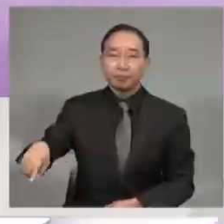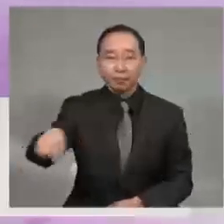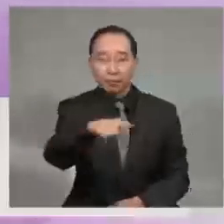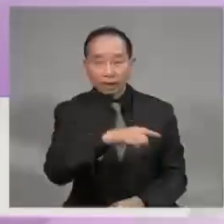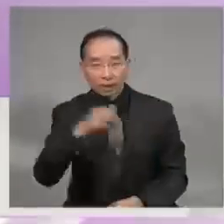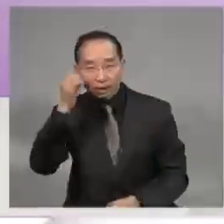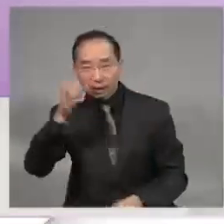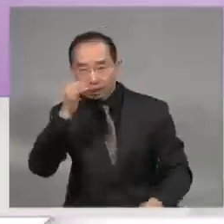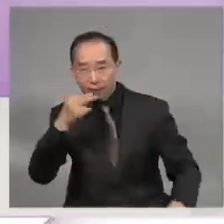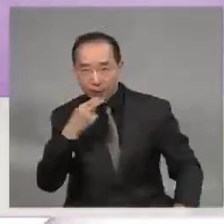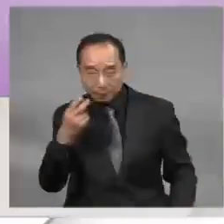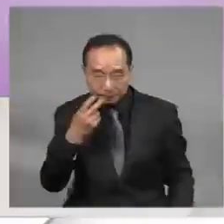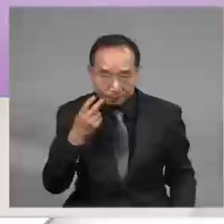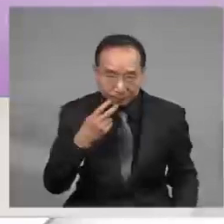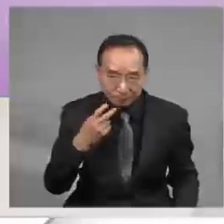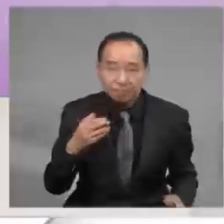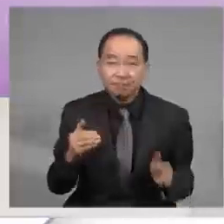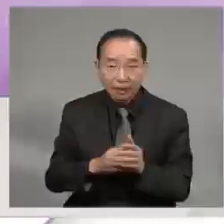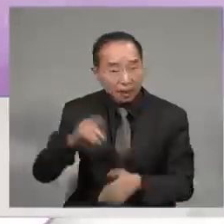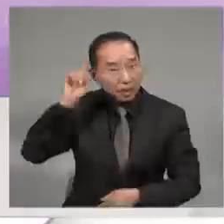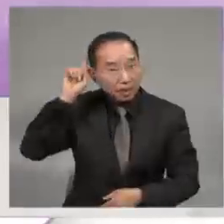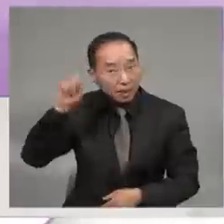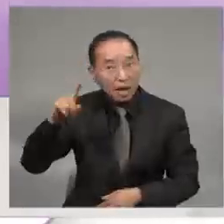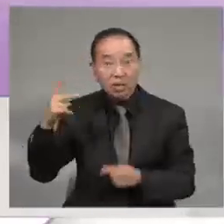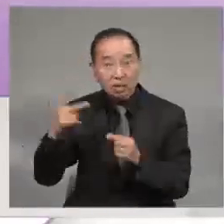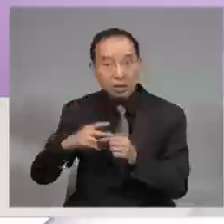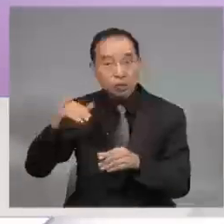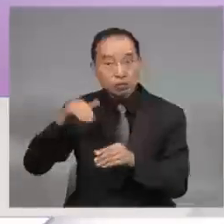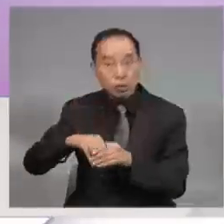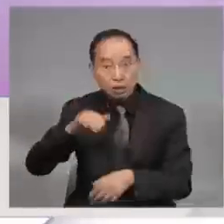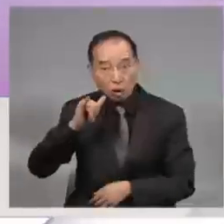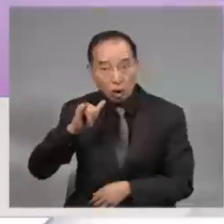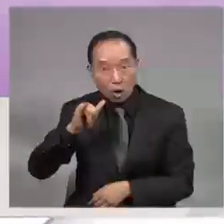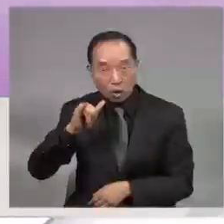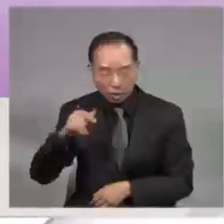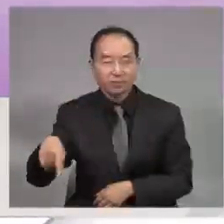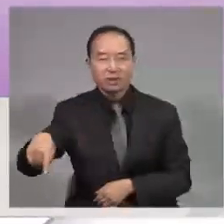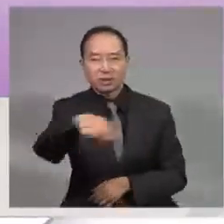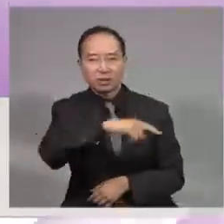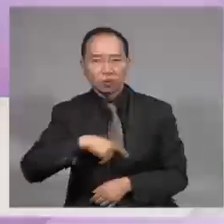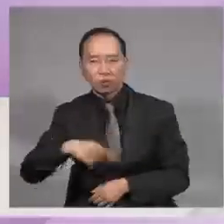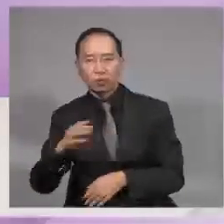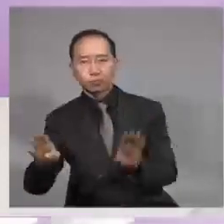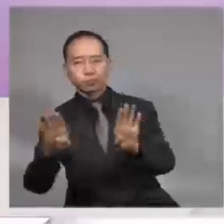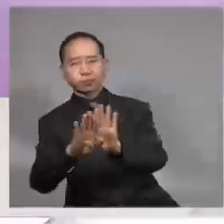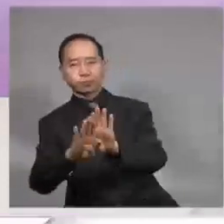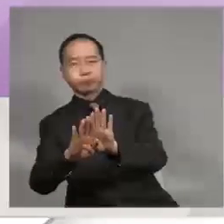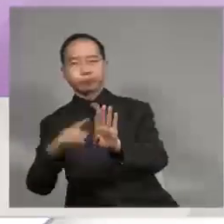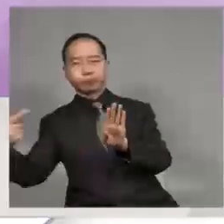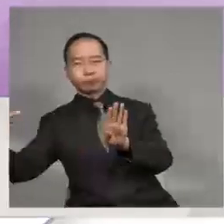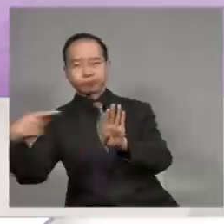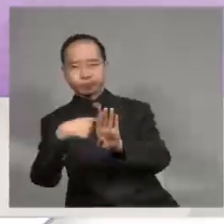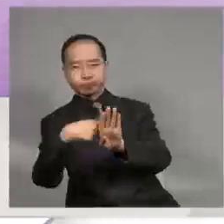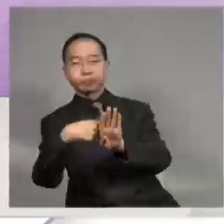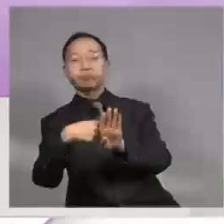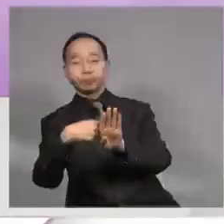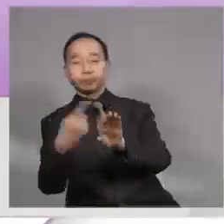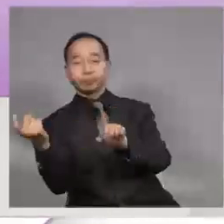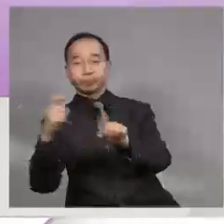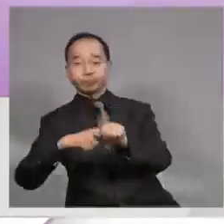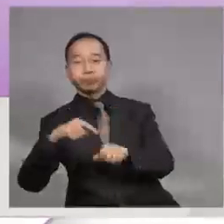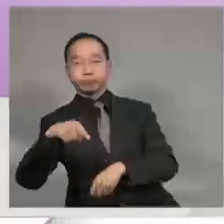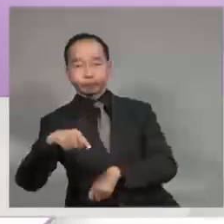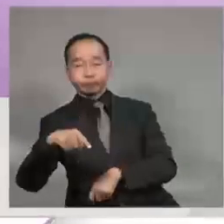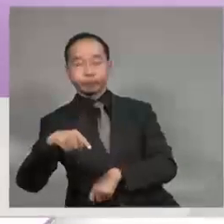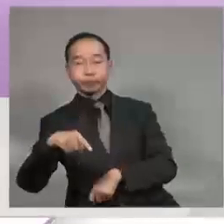다 확인하셔서 내일 2일차 투표가 있기 전까지는 그 투표소를 봉쇄를 하시고 보안을 유지하시거든요. 네. 그래서